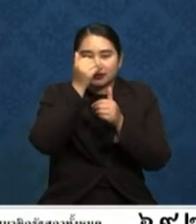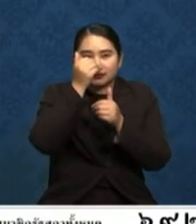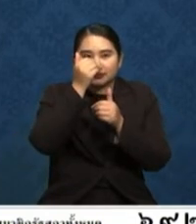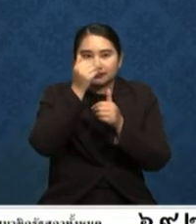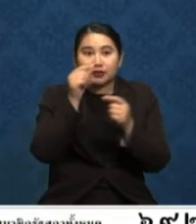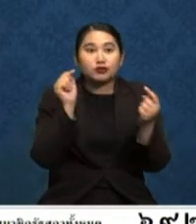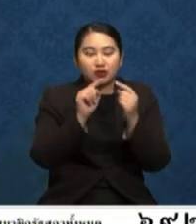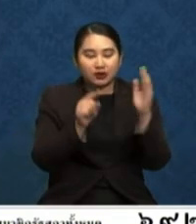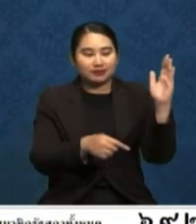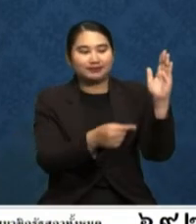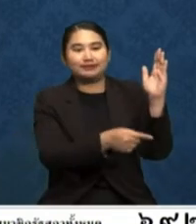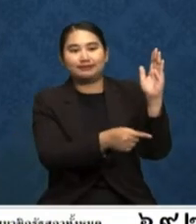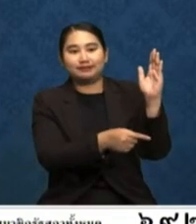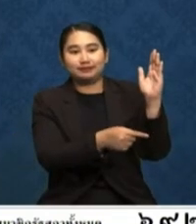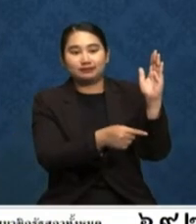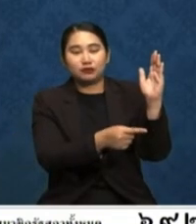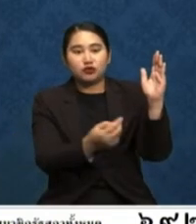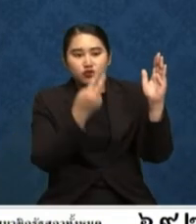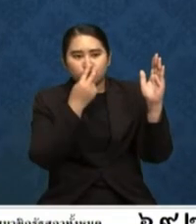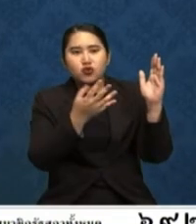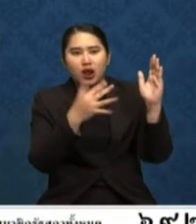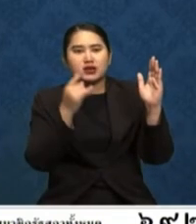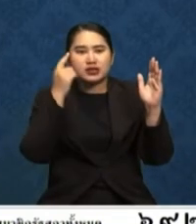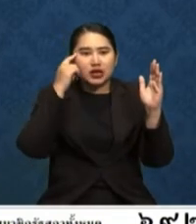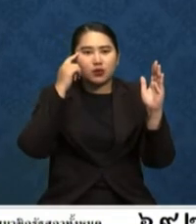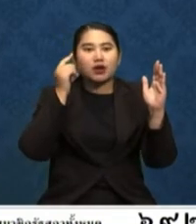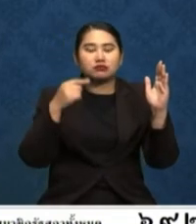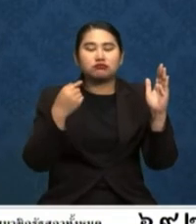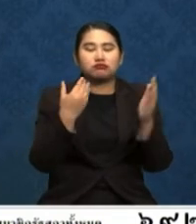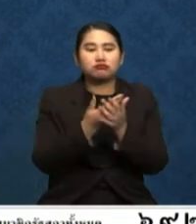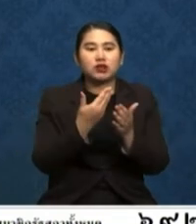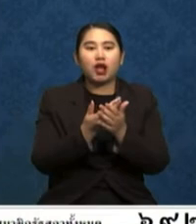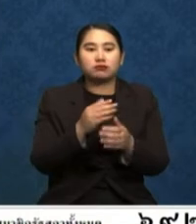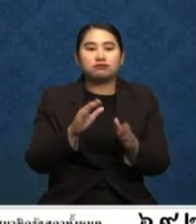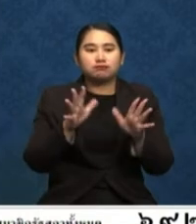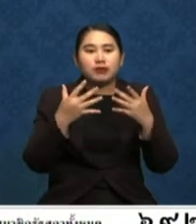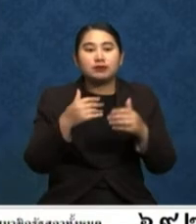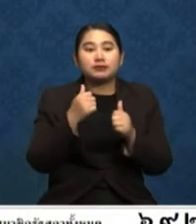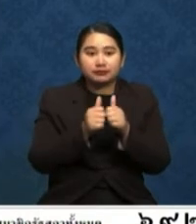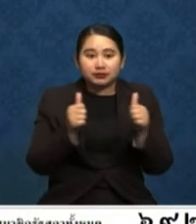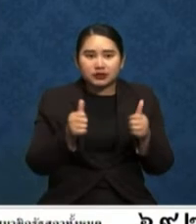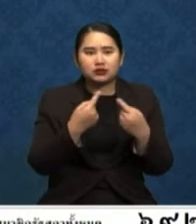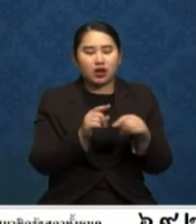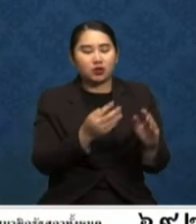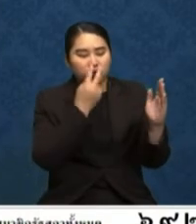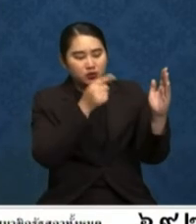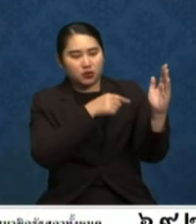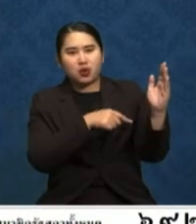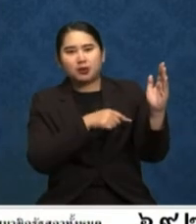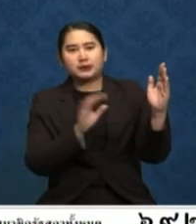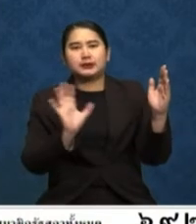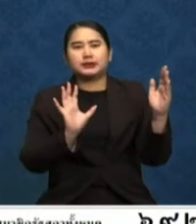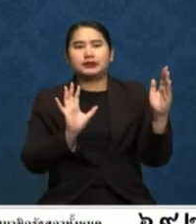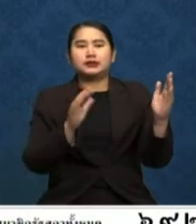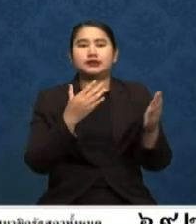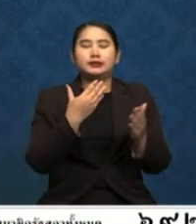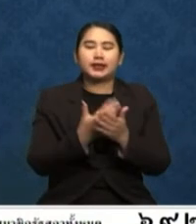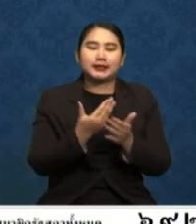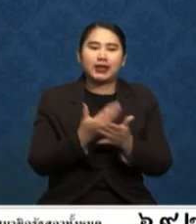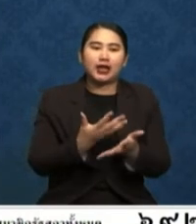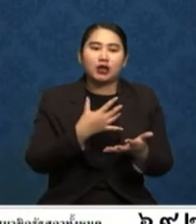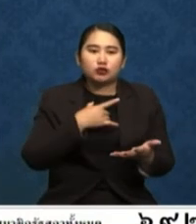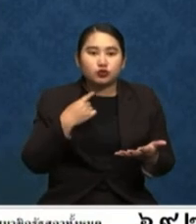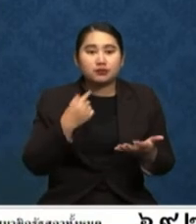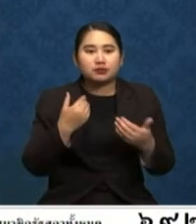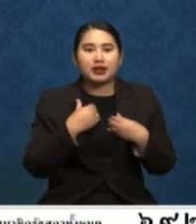ฝั่งอันดามันที่ดูแล้วน่าจะคุ้มทุนแต่ฝั่งอ่าวไทยที่มันจะไม่คุ้มทุนล่ะคะท่านประธาน